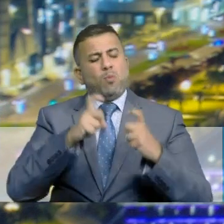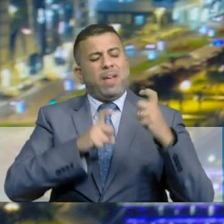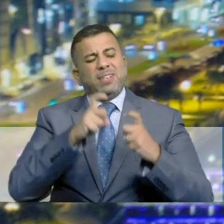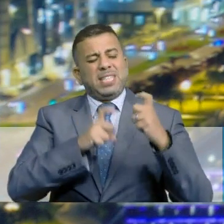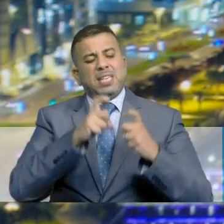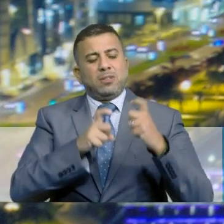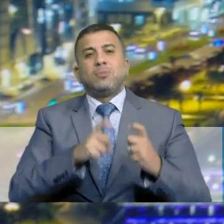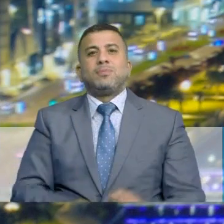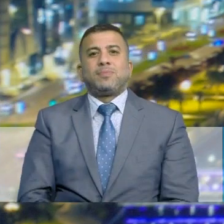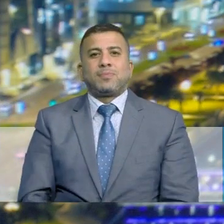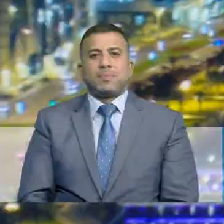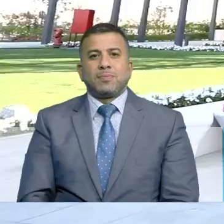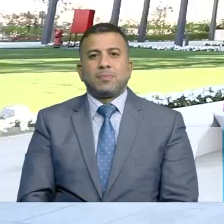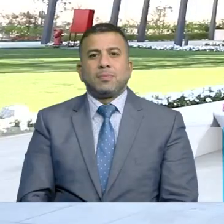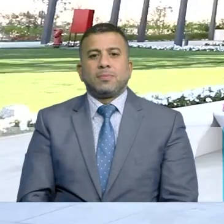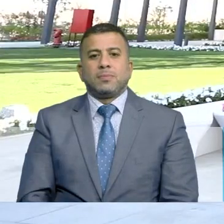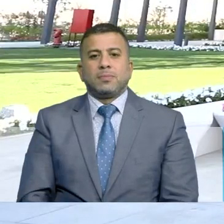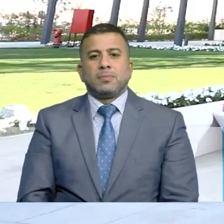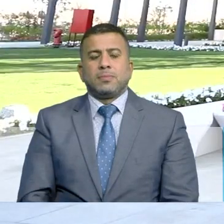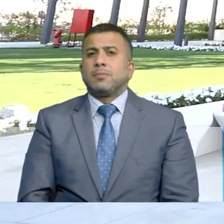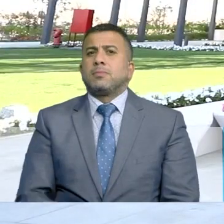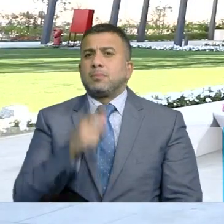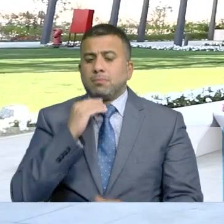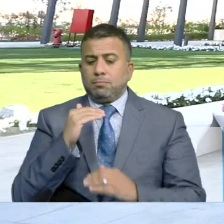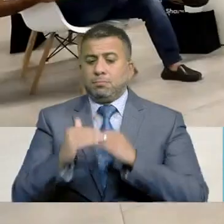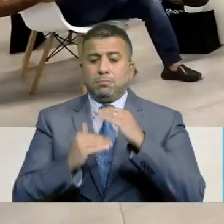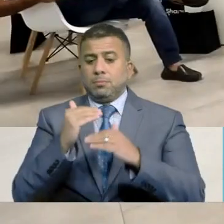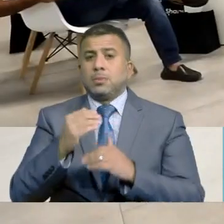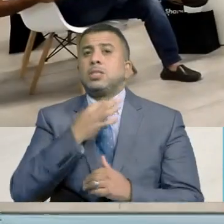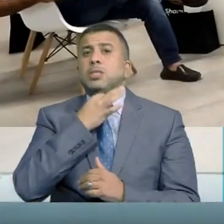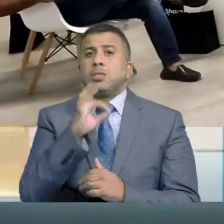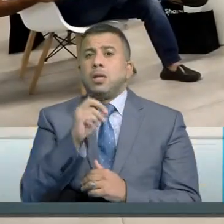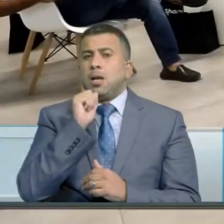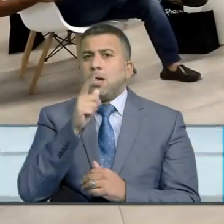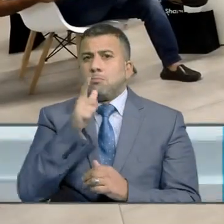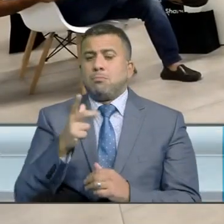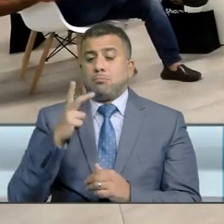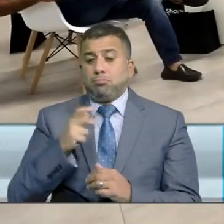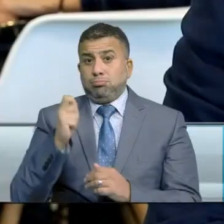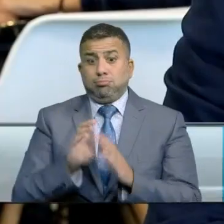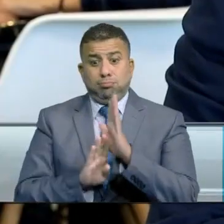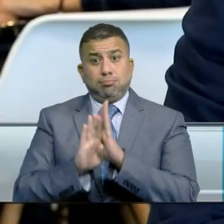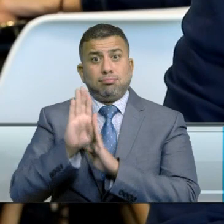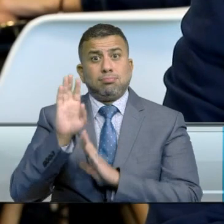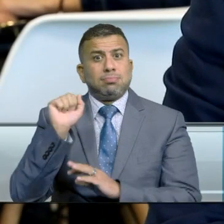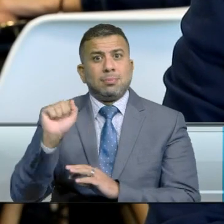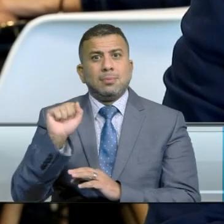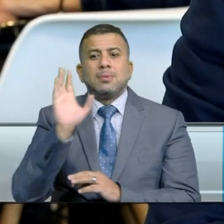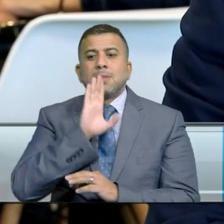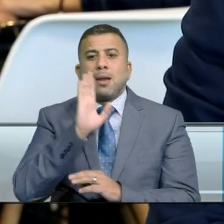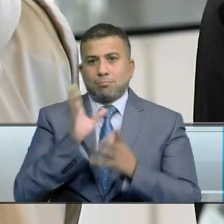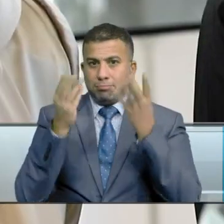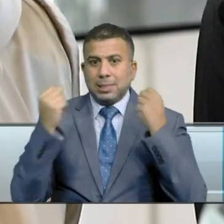تنوعه وتنافسيته. في خطوة جديدة تحقق الريادة الإقليمية في مجال